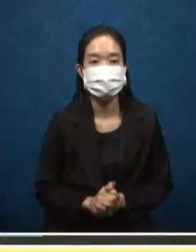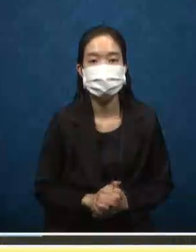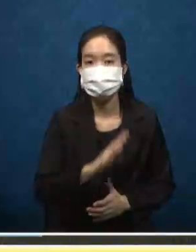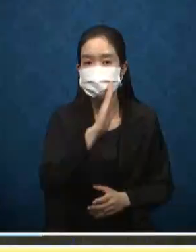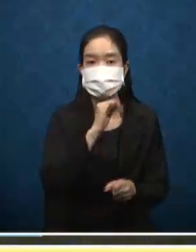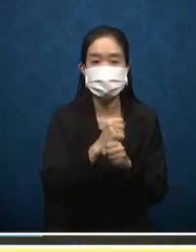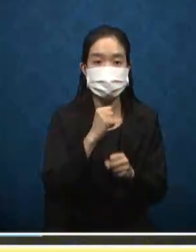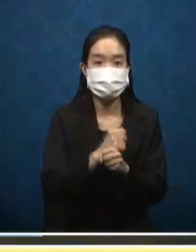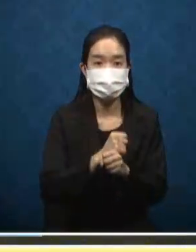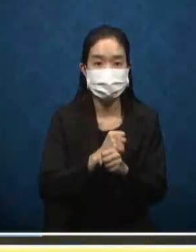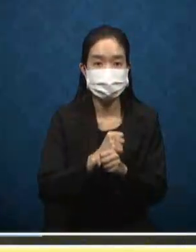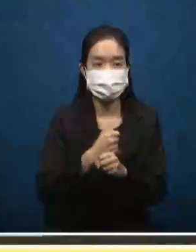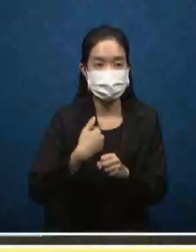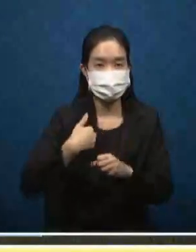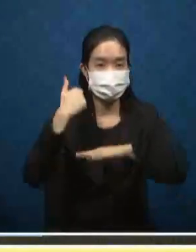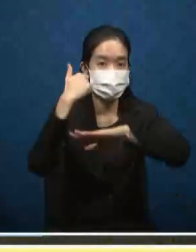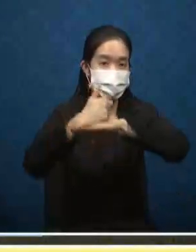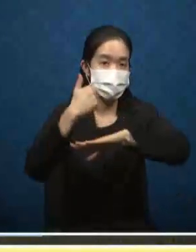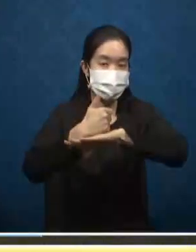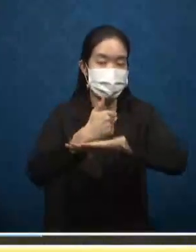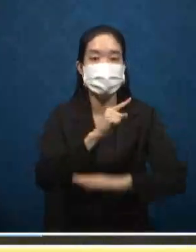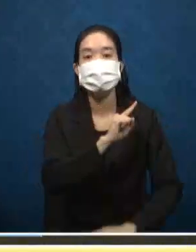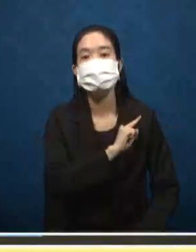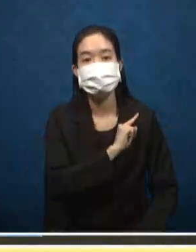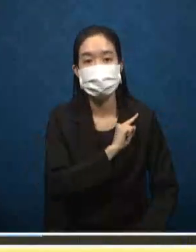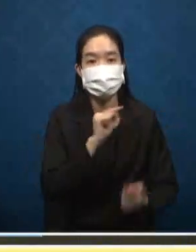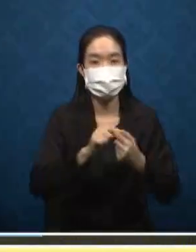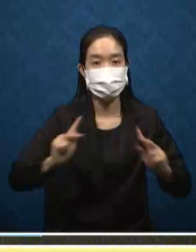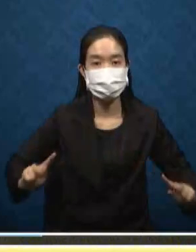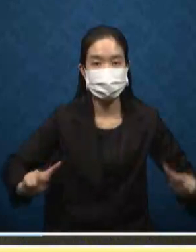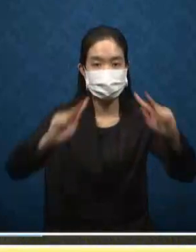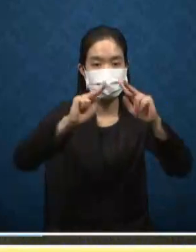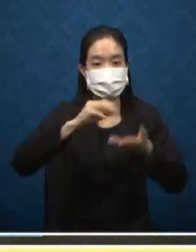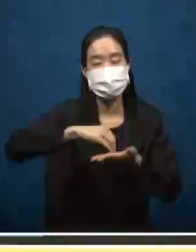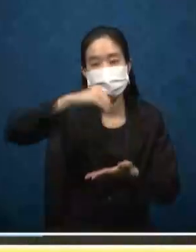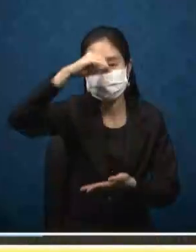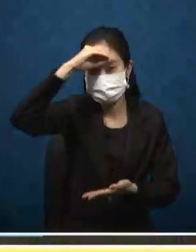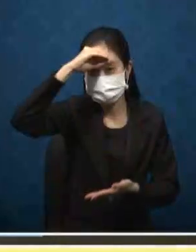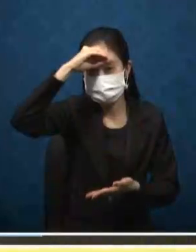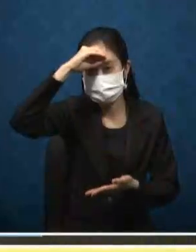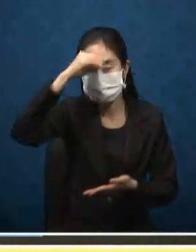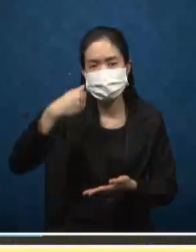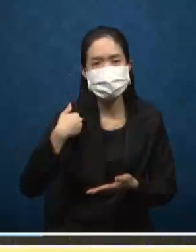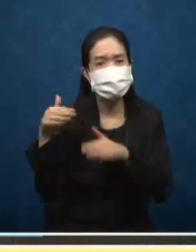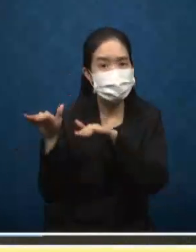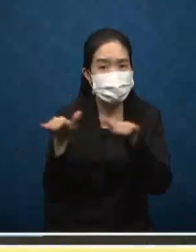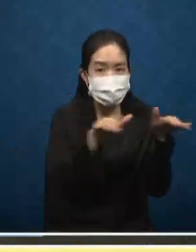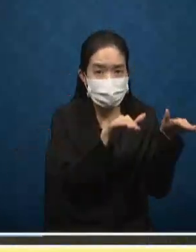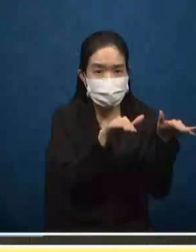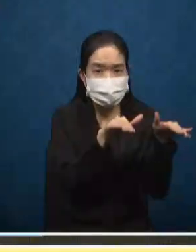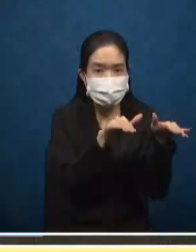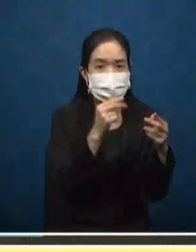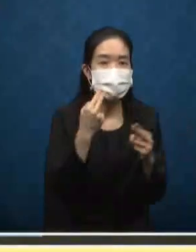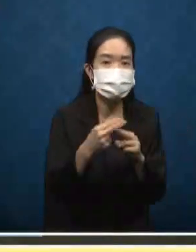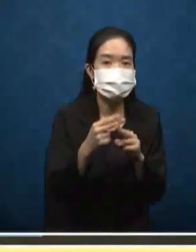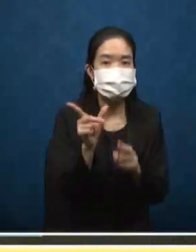เป็นผู้บังคับบัญชาสูงสุดของกระทรวงศึกษาธิการเอ่อได้เตรียมการให้ออก